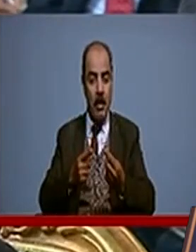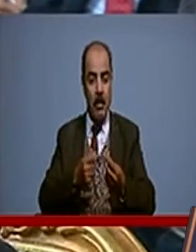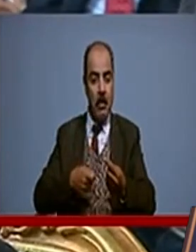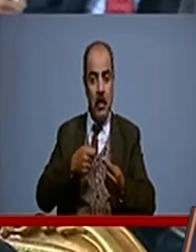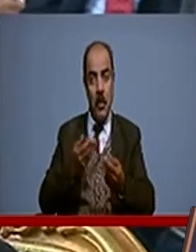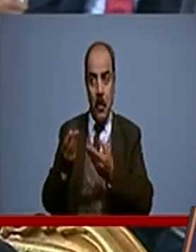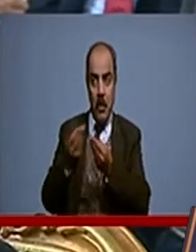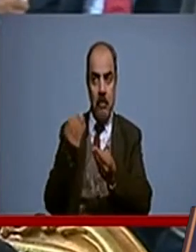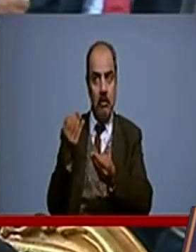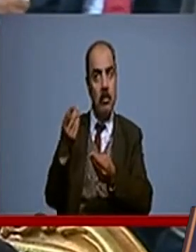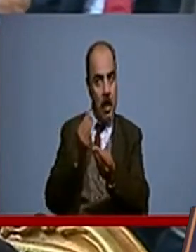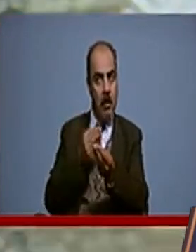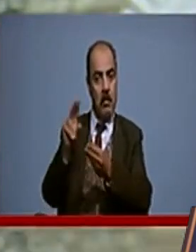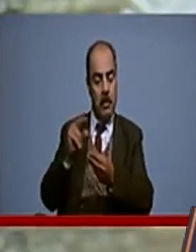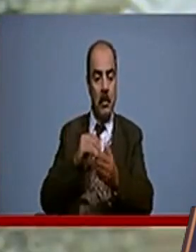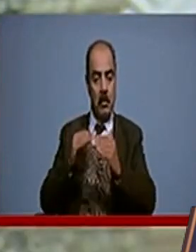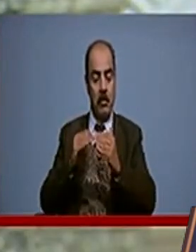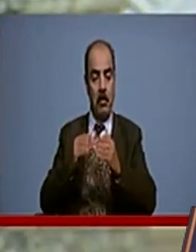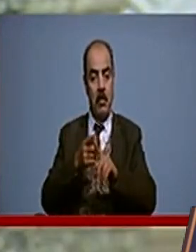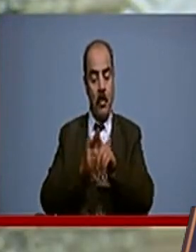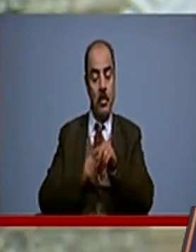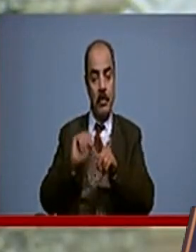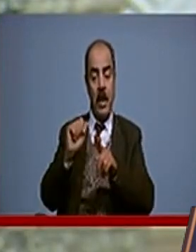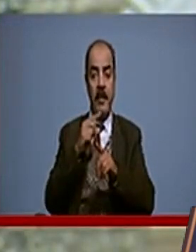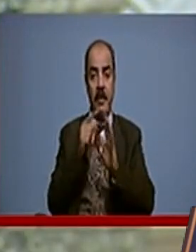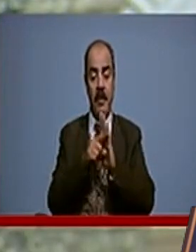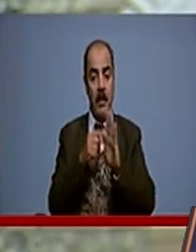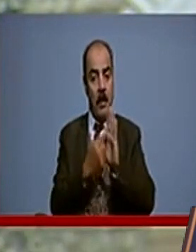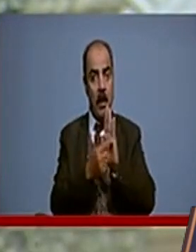جدا لفخامة رئيسة الوزراء،